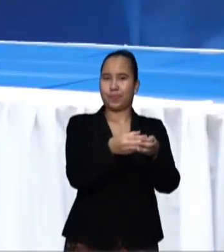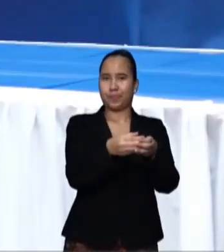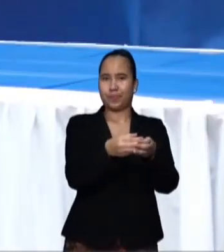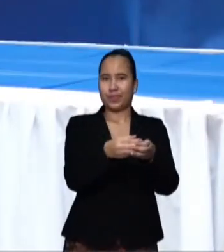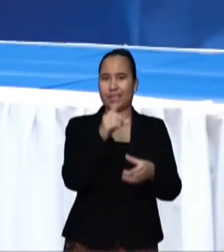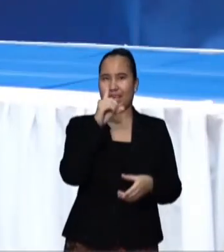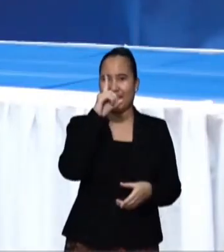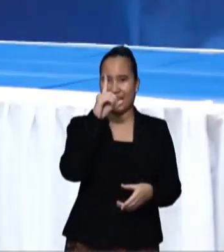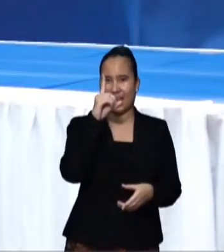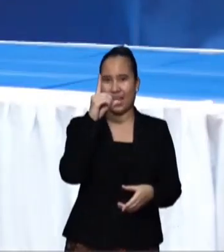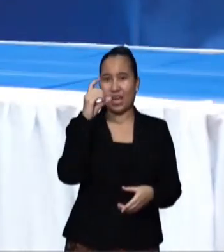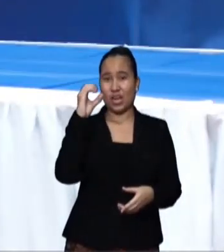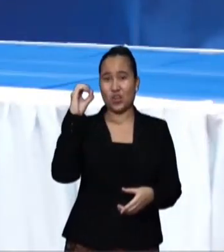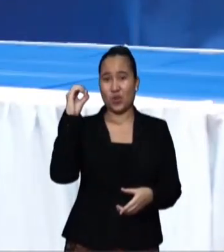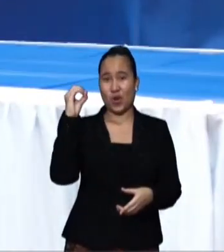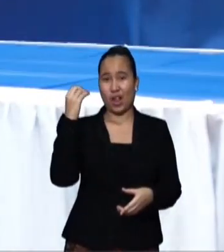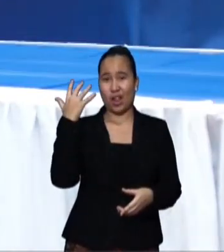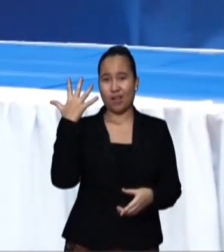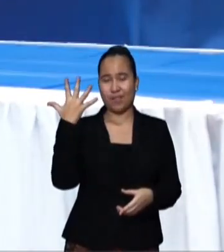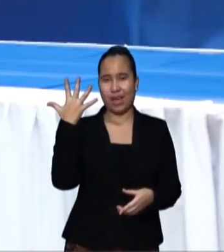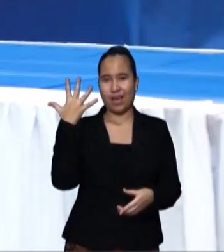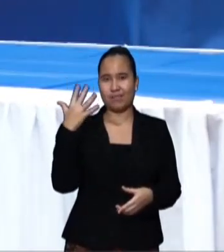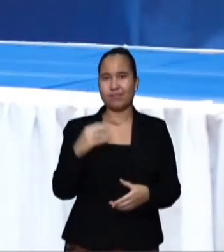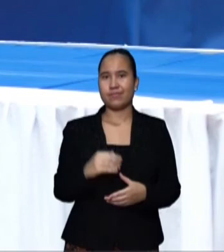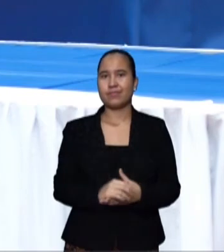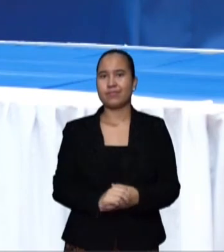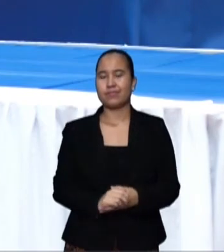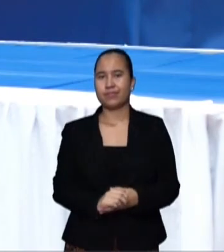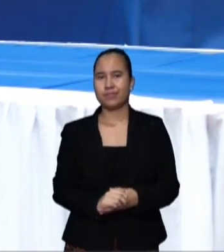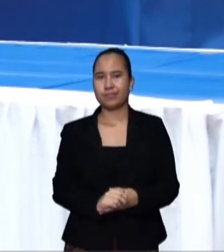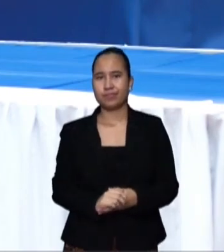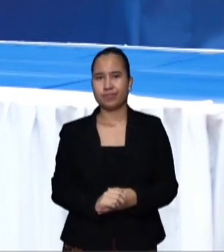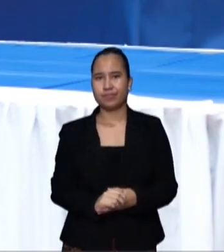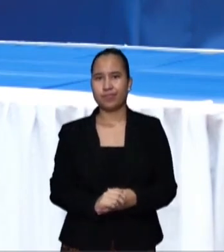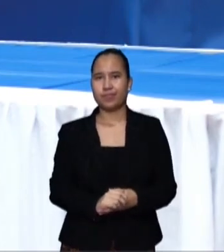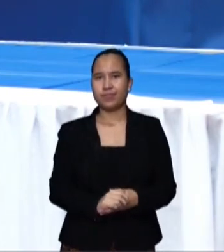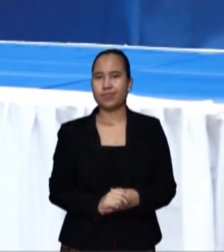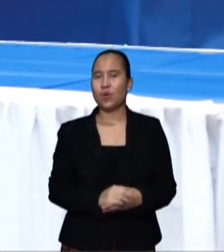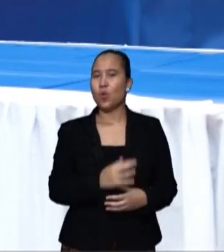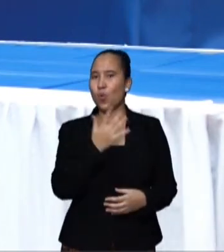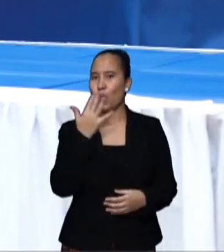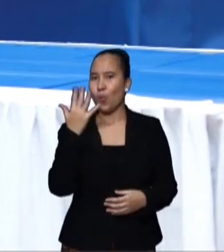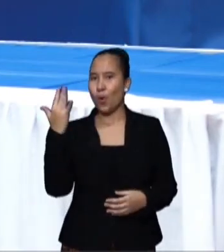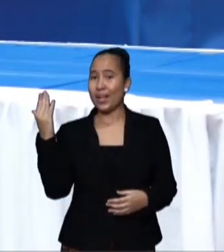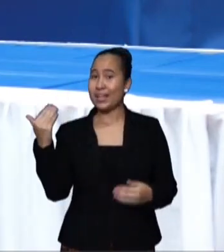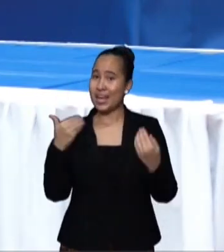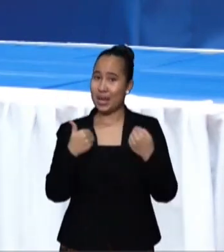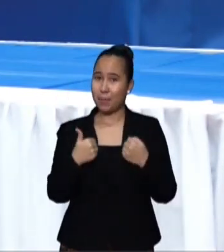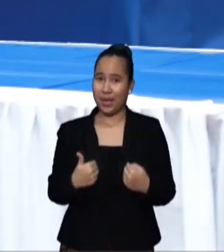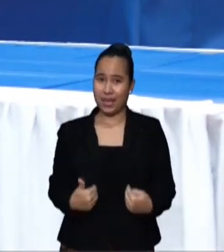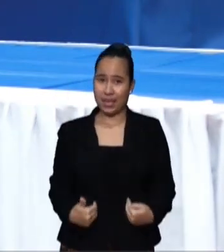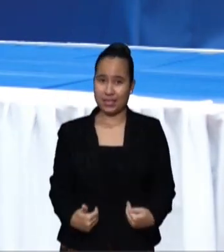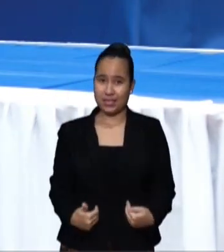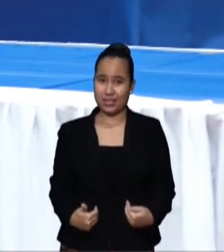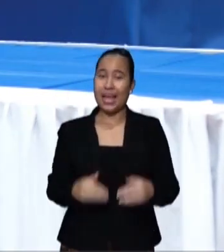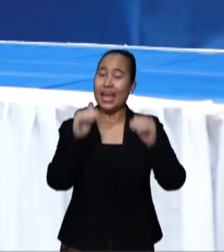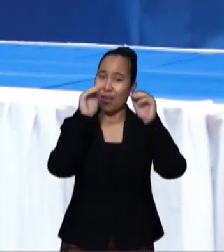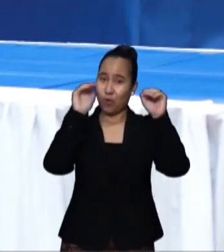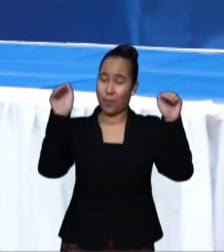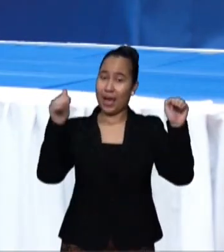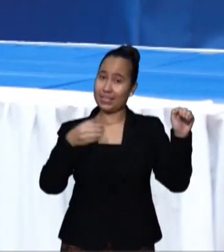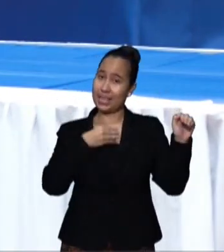wordt 105. En wanneer mensen informatie